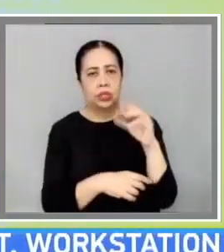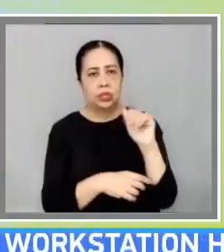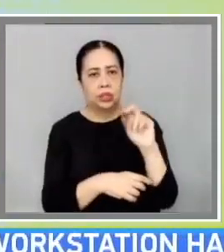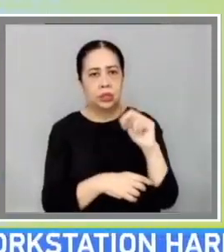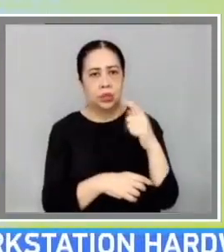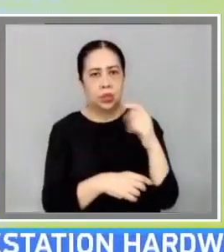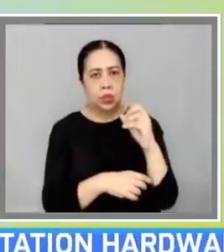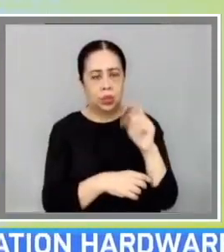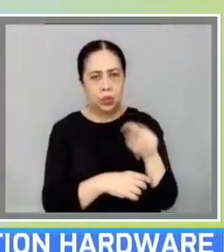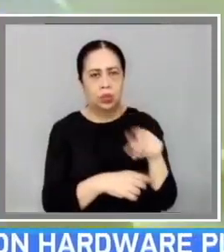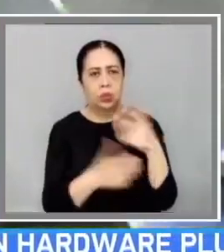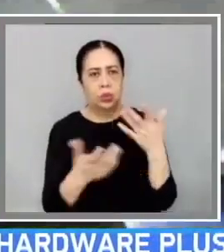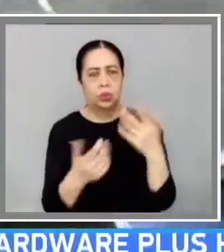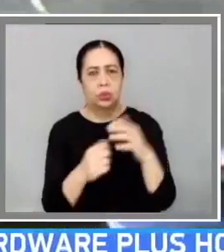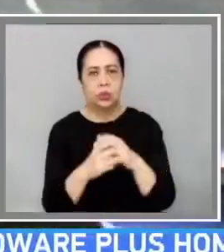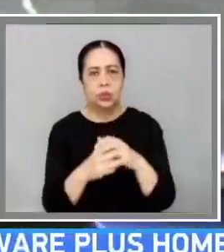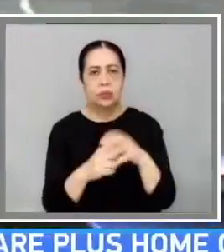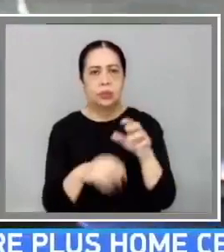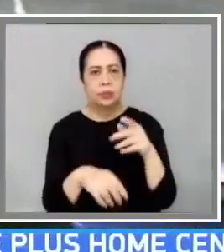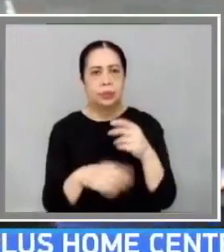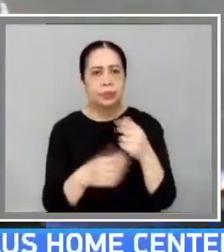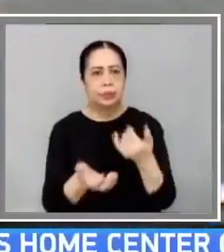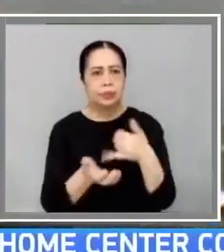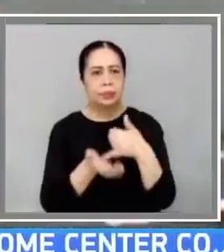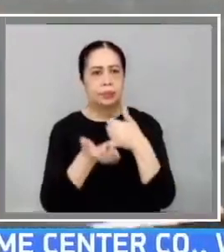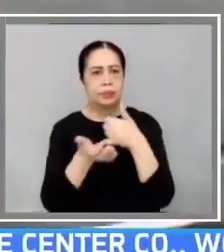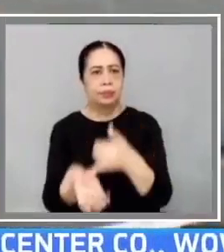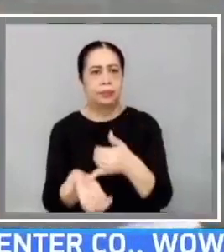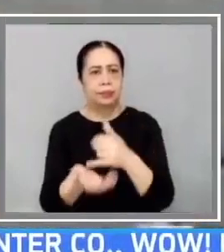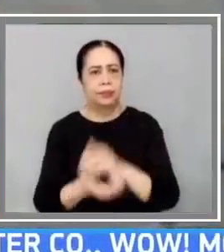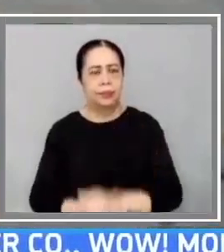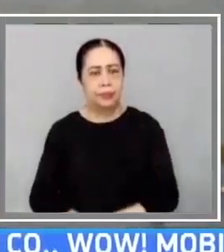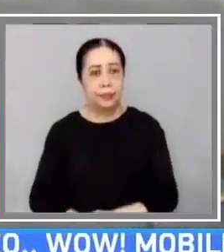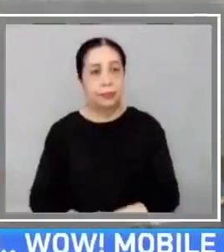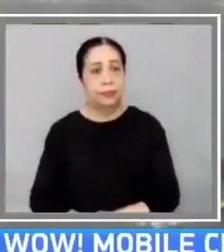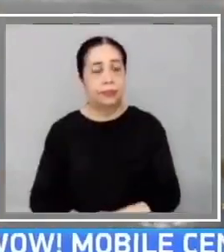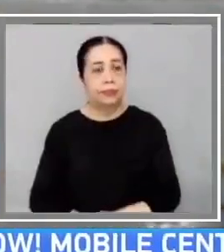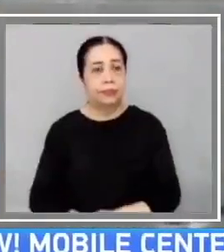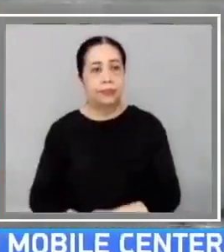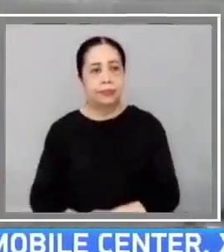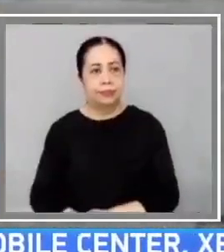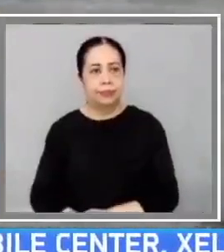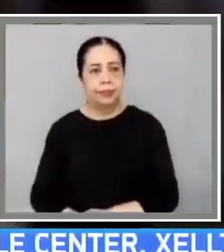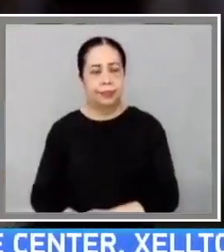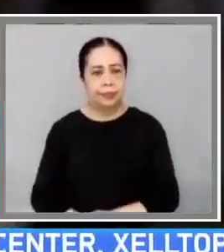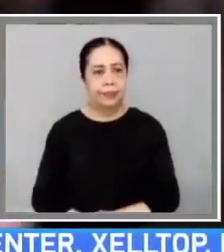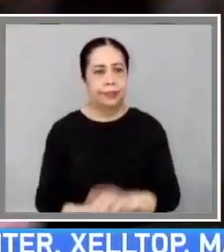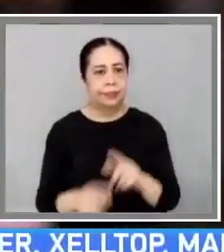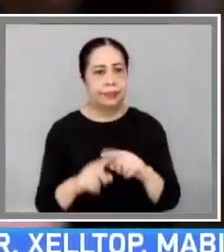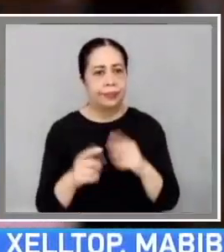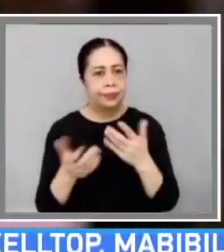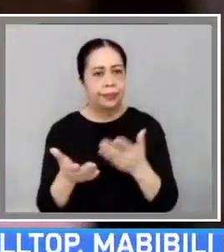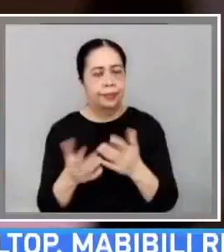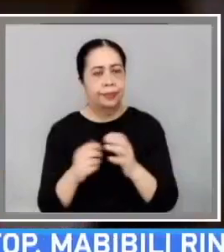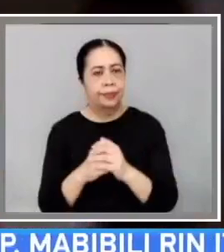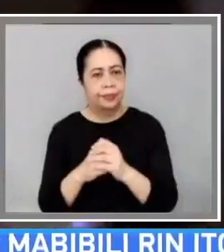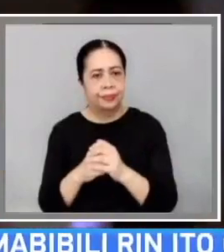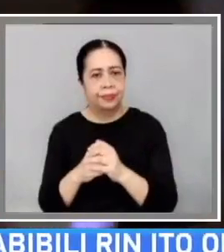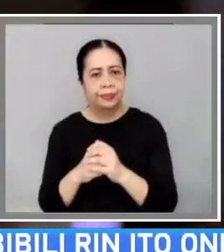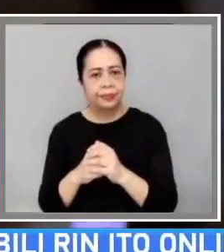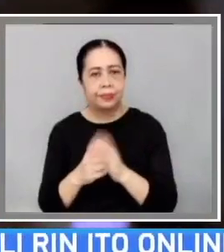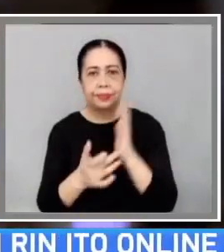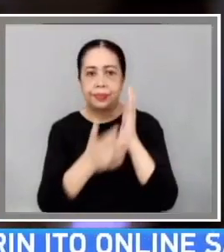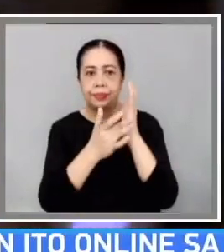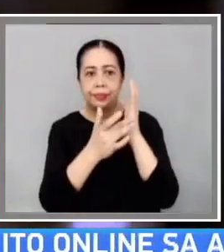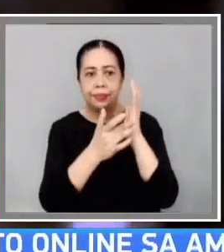Philippines. Iginawad sa kanyang Profiles of Excellence Award. Isinusulong ni Dr. San Agustin ang paggamit ng thermalytics o teknolohiya